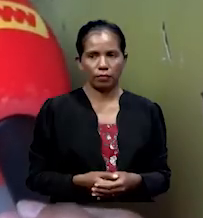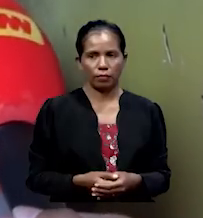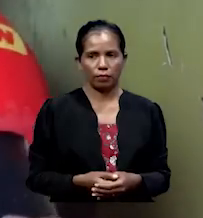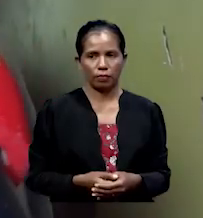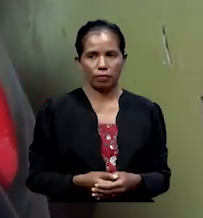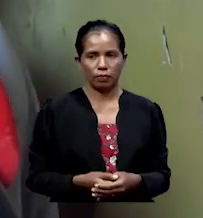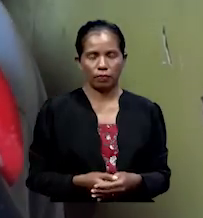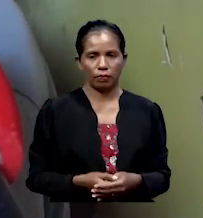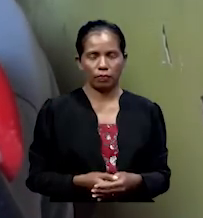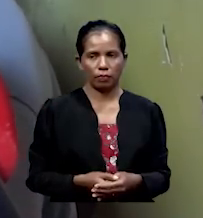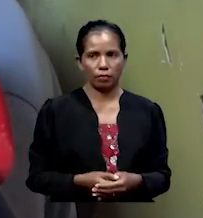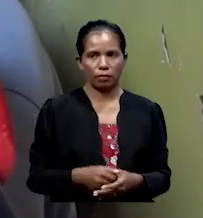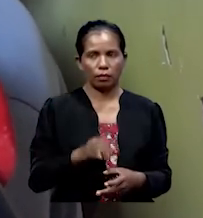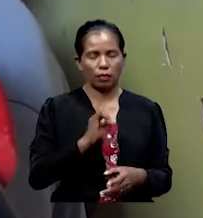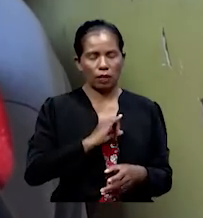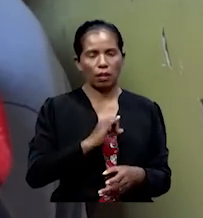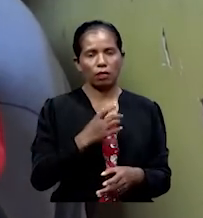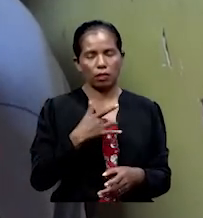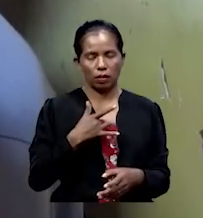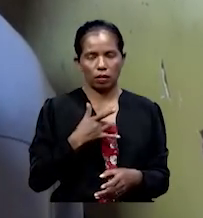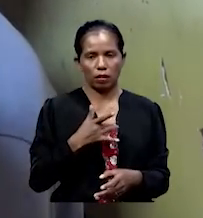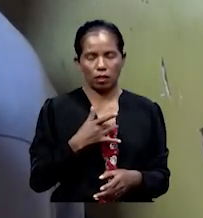Aku nang sa tipo ng tubara ko na de sen.